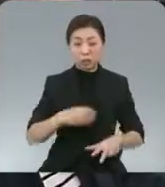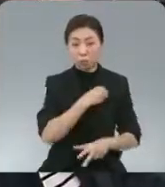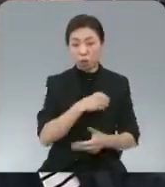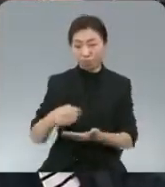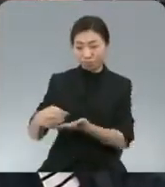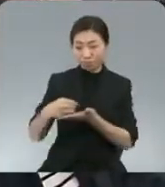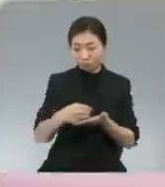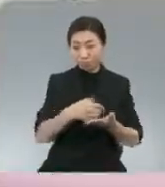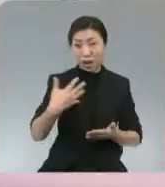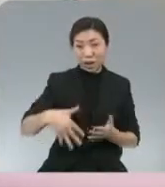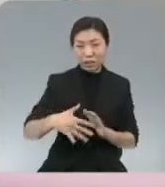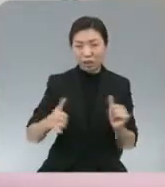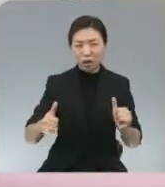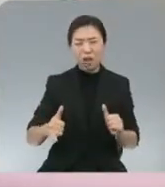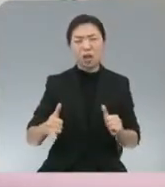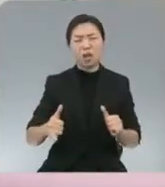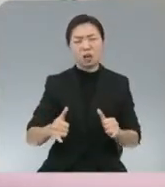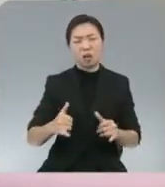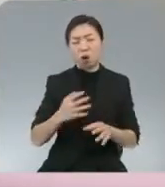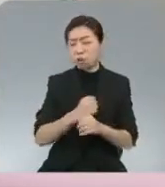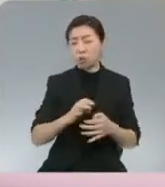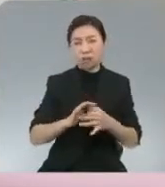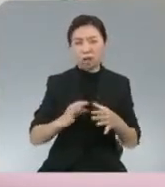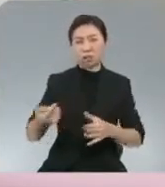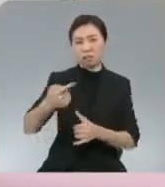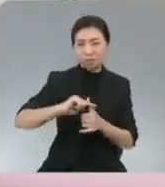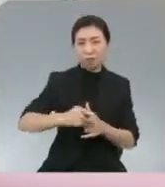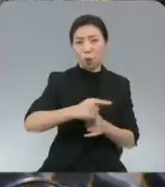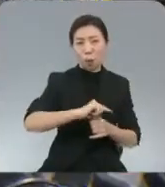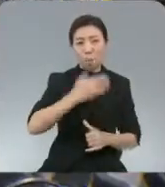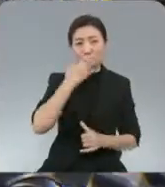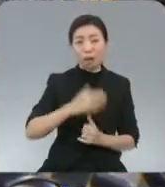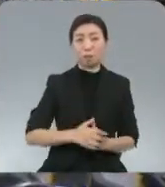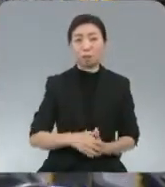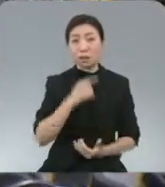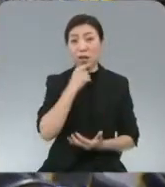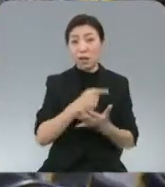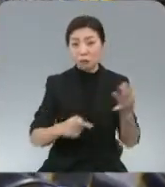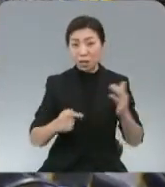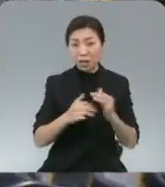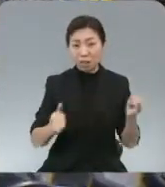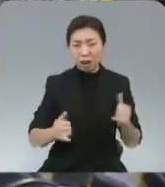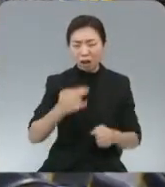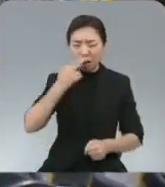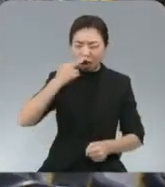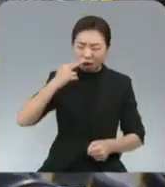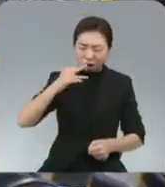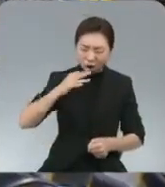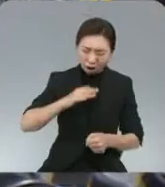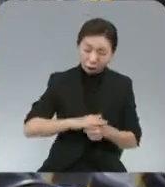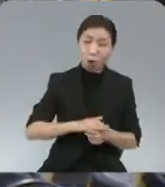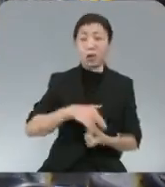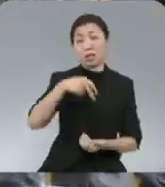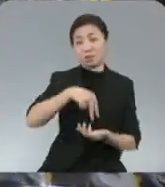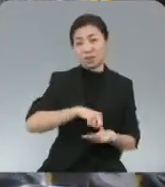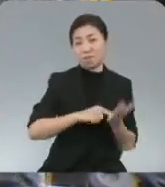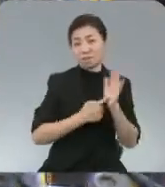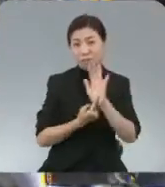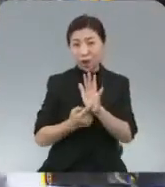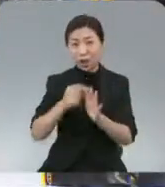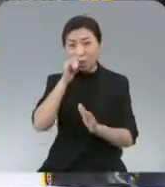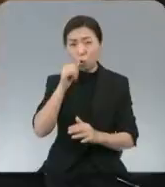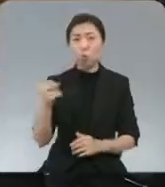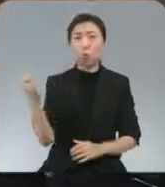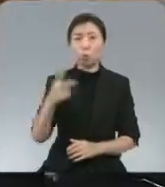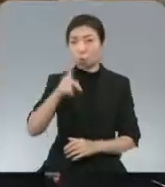và truy cứu một cách thích đáng đối với người chịu trách nhiệm các gia quyến đã chỉ trích ngay từ khoảng thời gian đầu khi vụ việc vừa xảy ra Chính